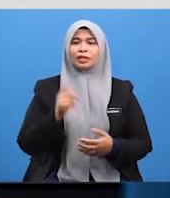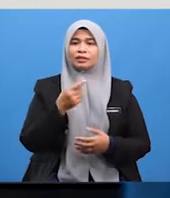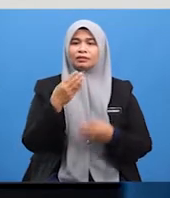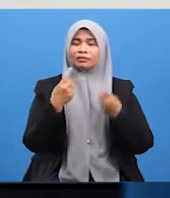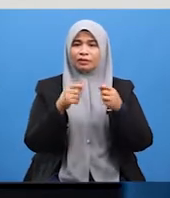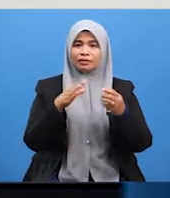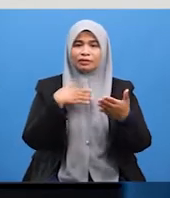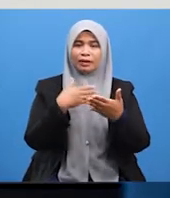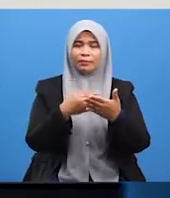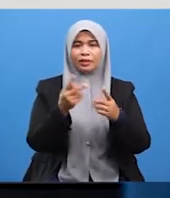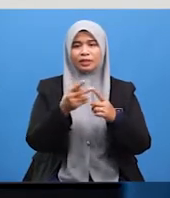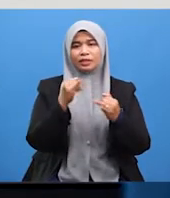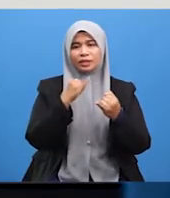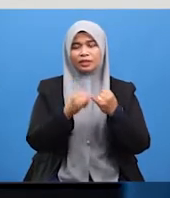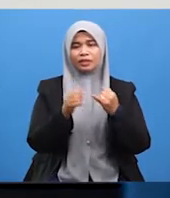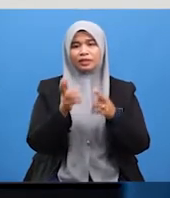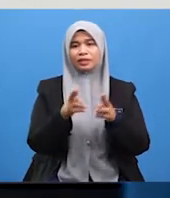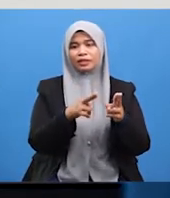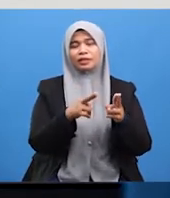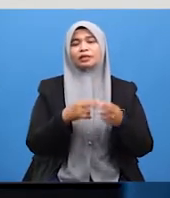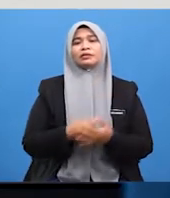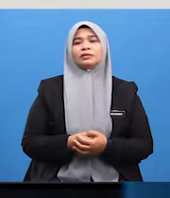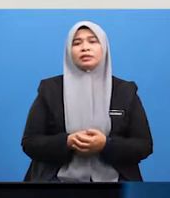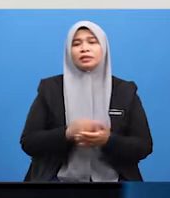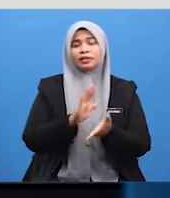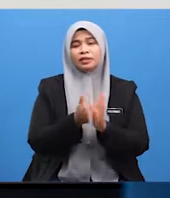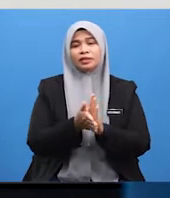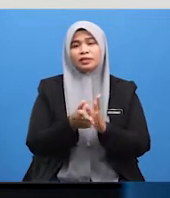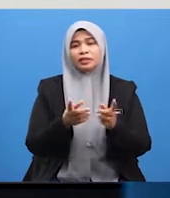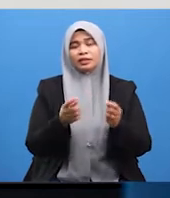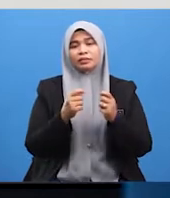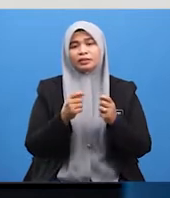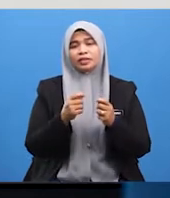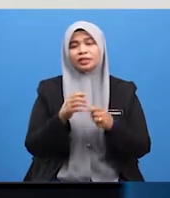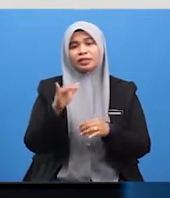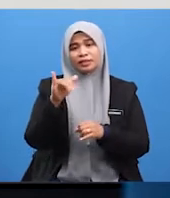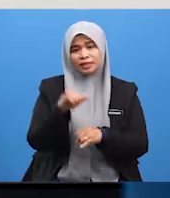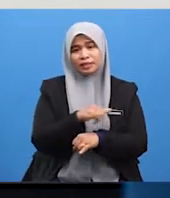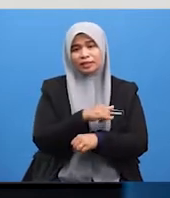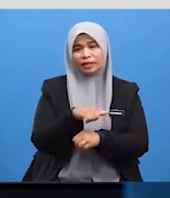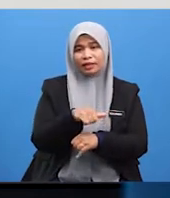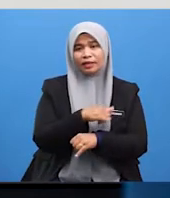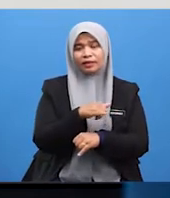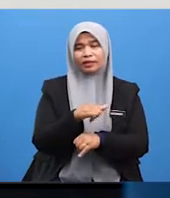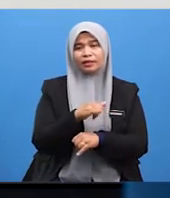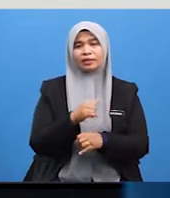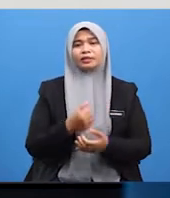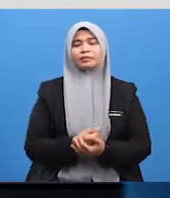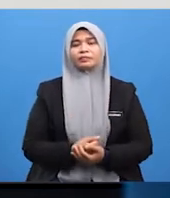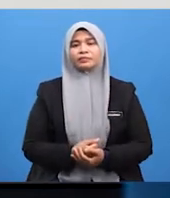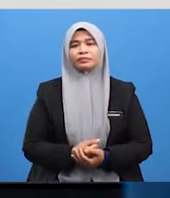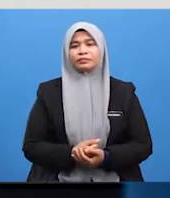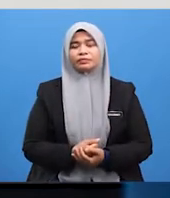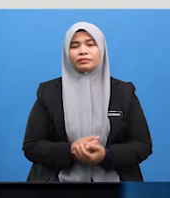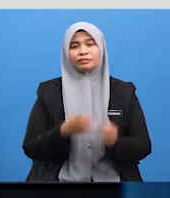Kita telah sampai ke penghujung rancangan. Jadi, terimalah serangkap syair irama hiasan daripada